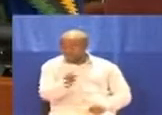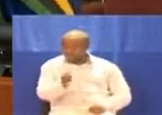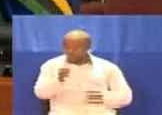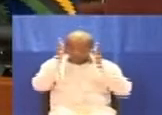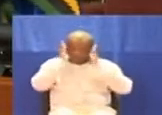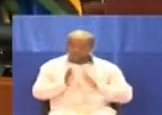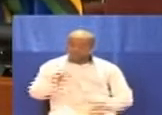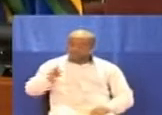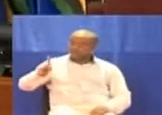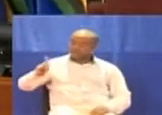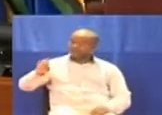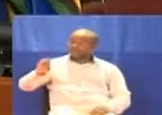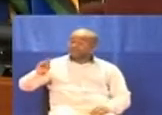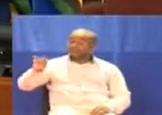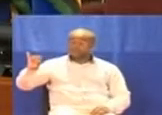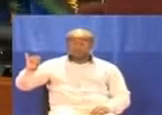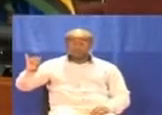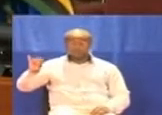hatani,